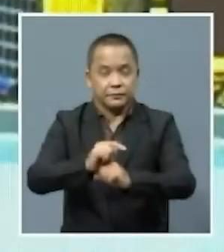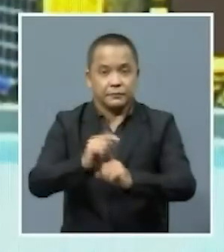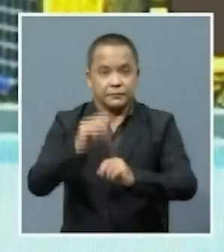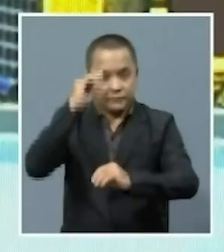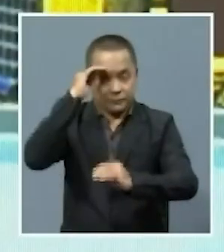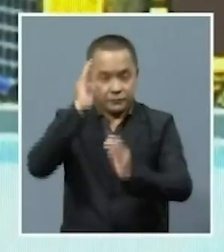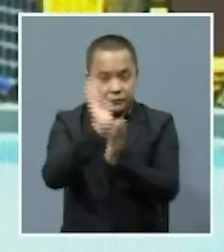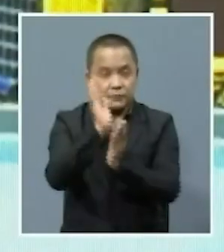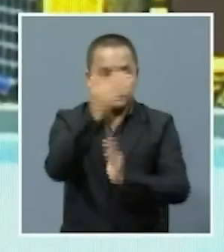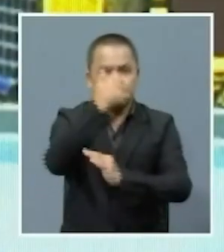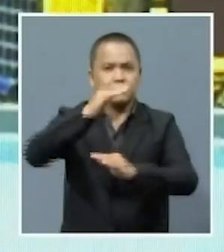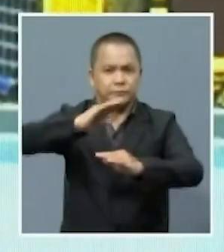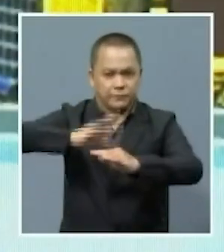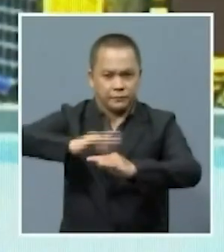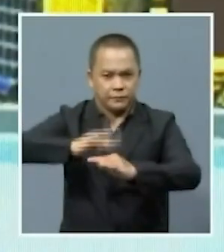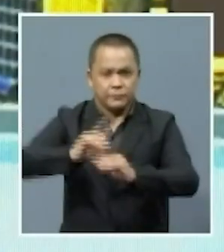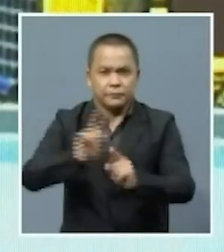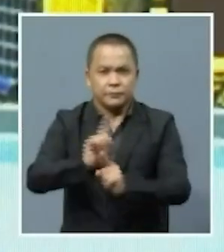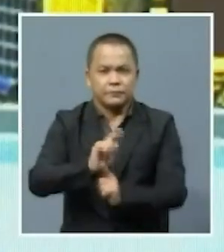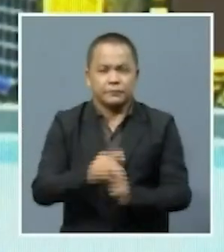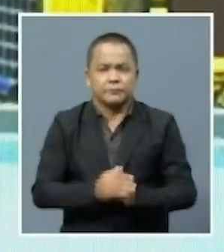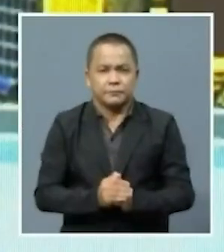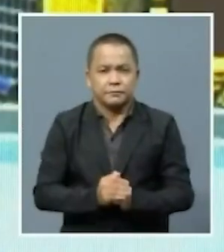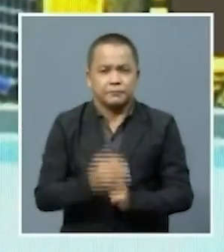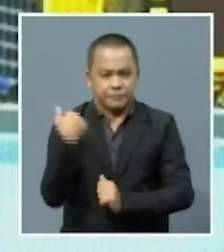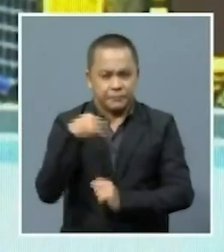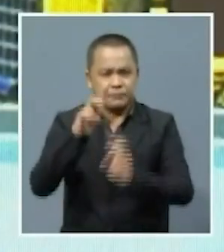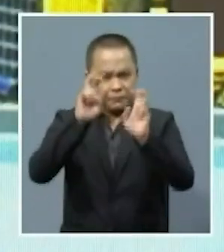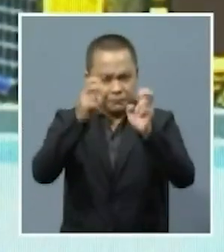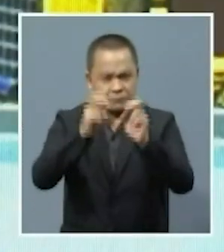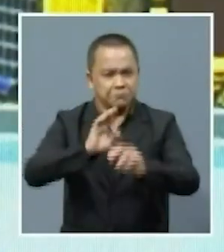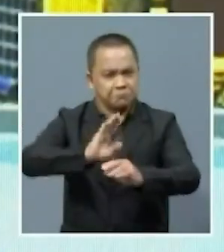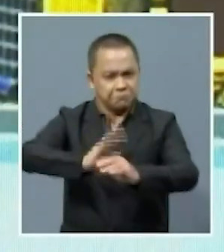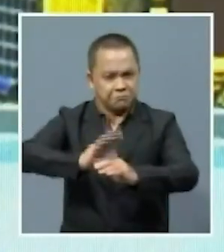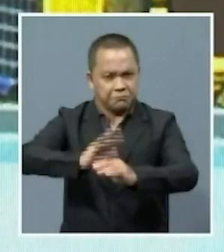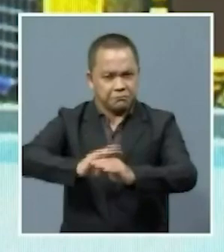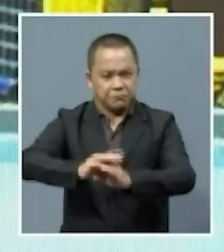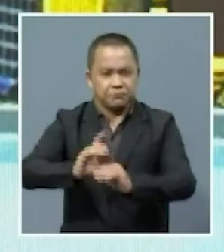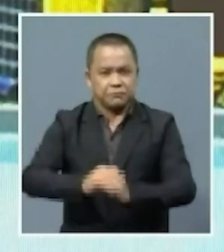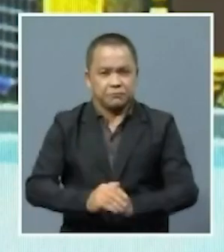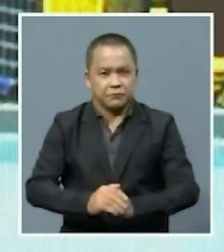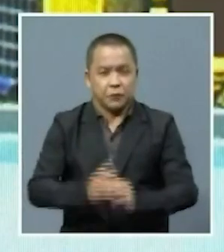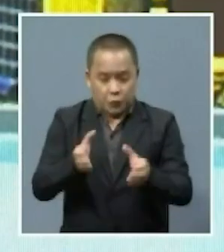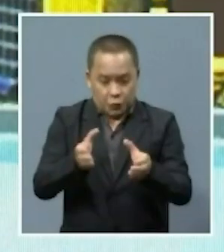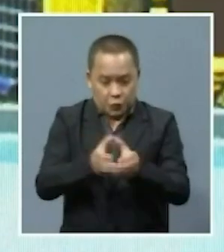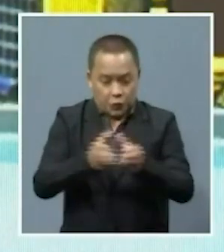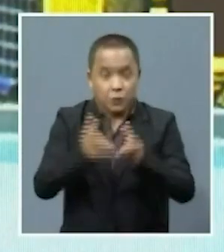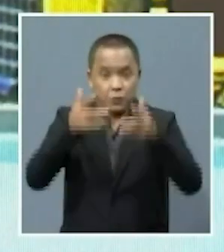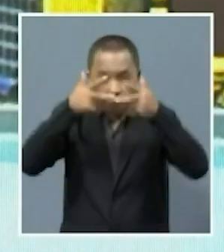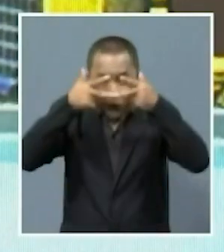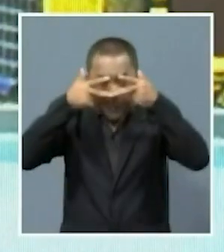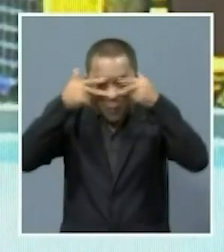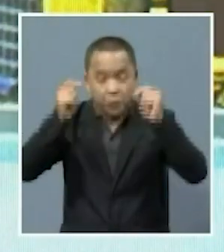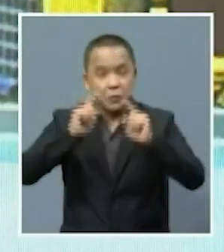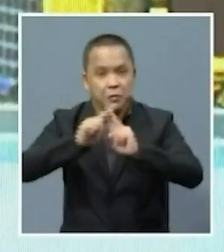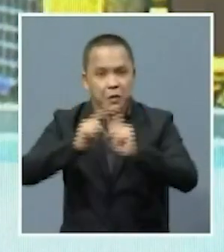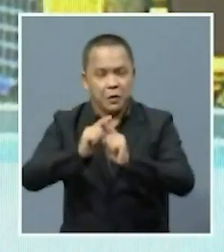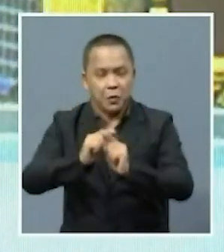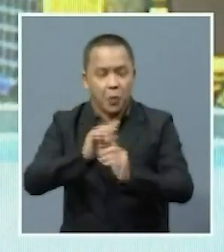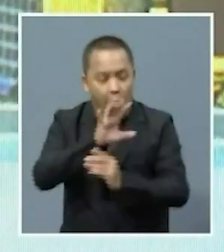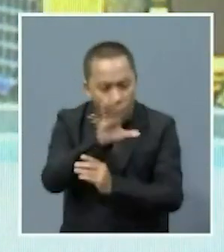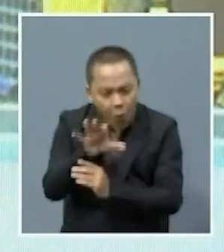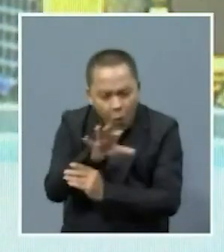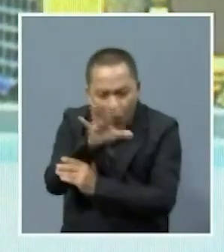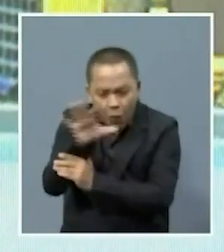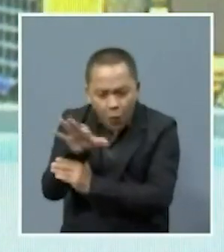สำนักงานตำรวจแห่งชาติเขาออกมาเตือนกันอีกแล้วนะคะต้องบอกว่ามีเรื่องที่ต้องเตือนภัยแน่นอนกลุ่มมิจฉาชีพต่างๆออกกลอุบายม